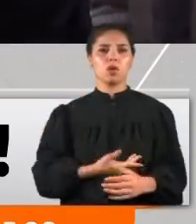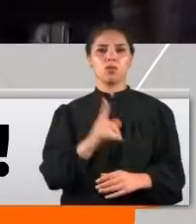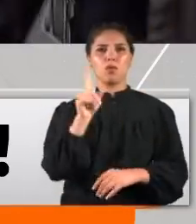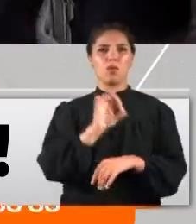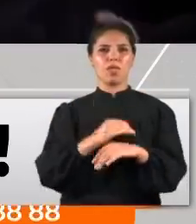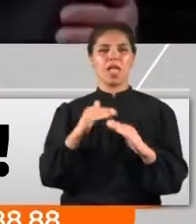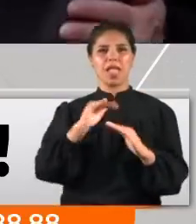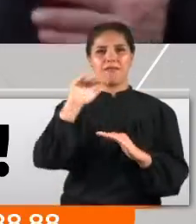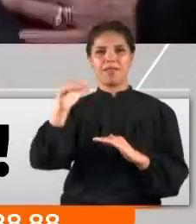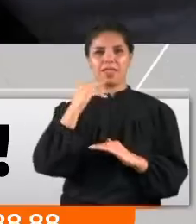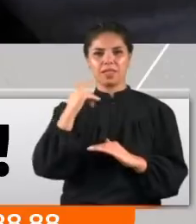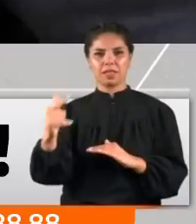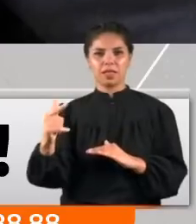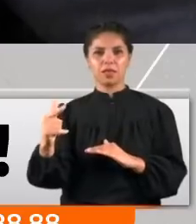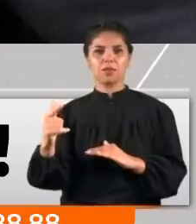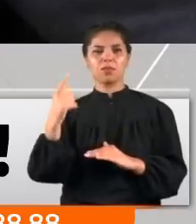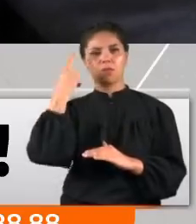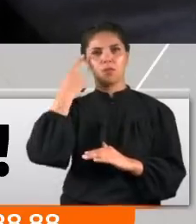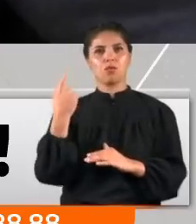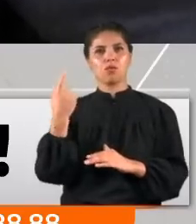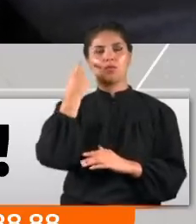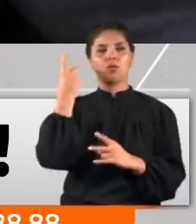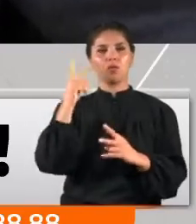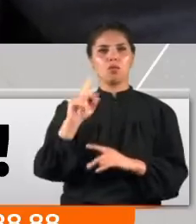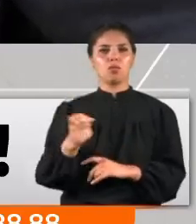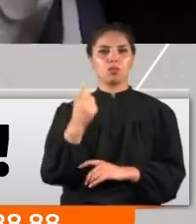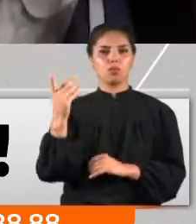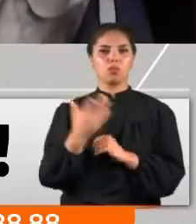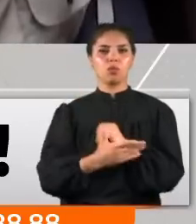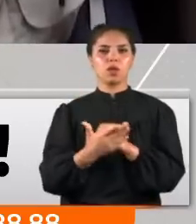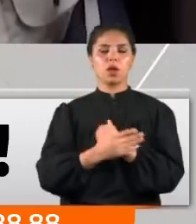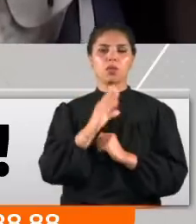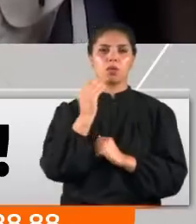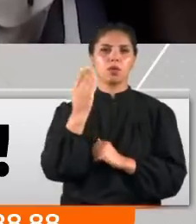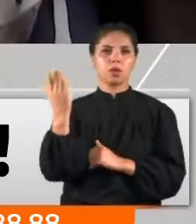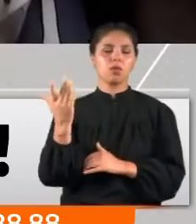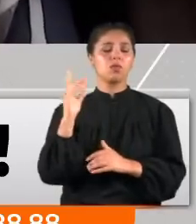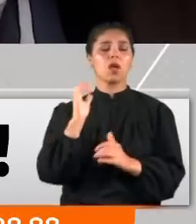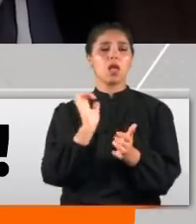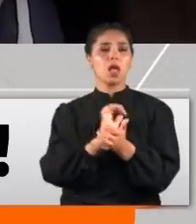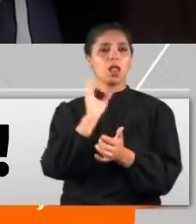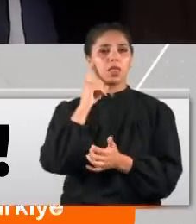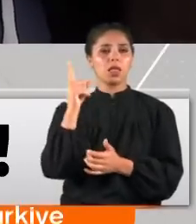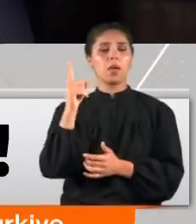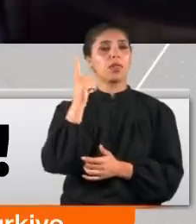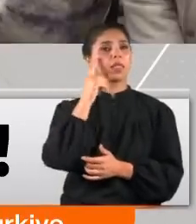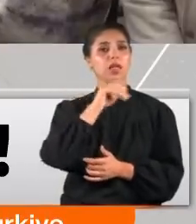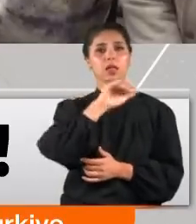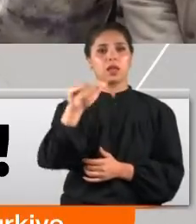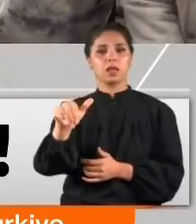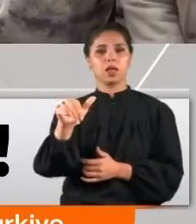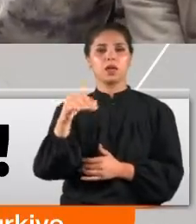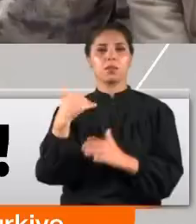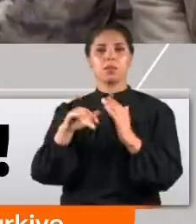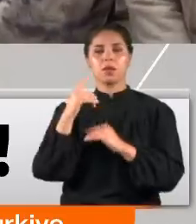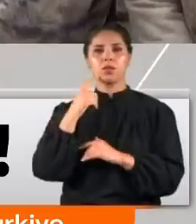olurum dedikten sonra tenha bir yerde başından vurularak öldürüldü Trabzonlu genç. Ailenin tahmini, tanıdığı biri tarafından